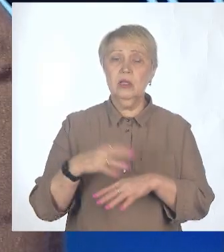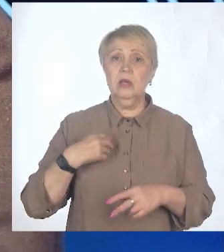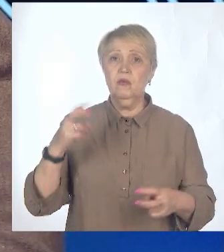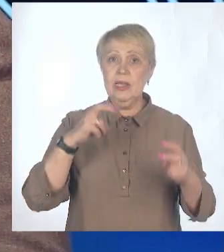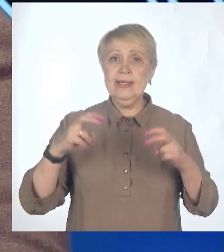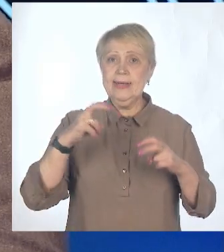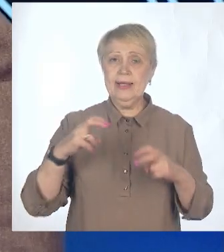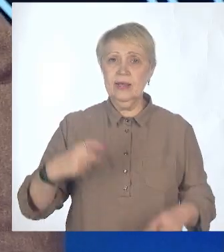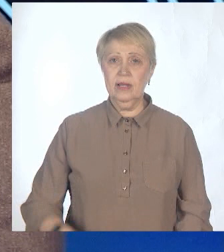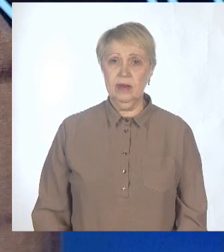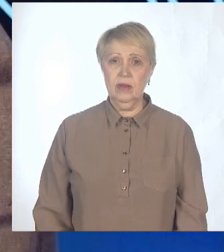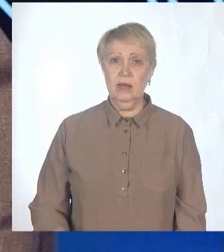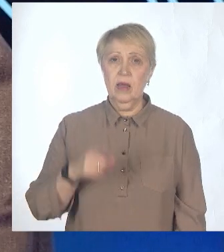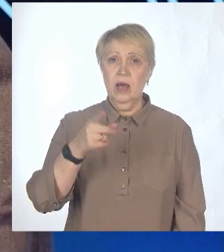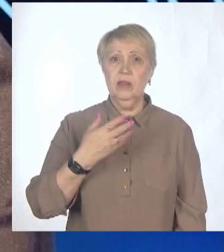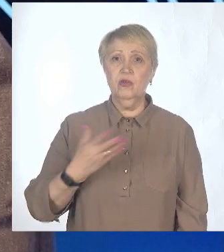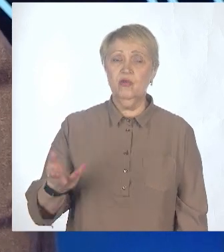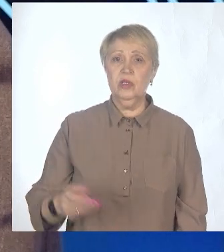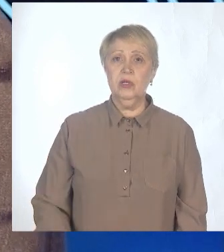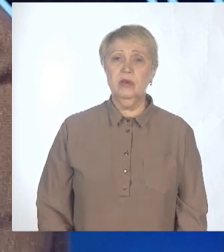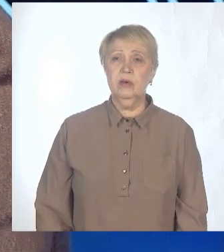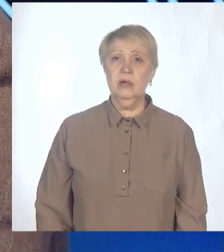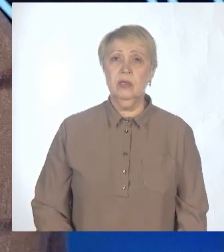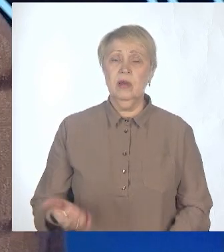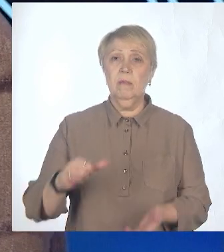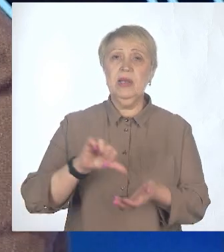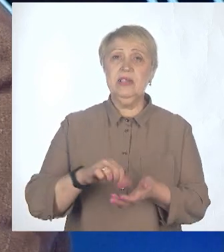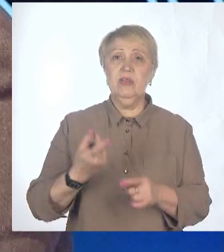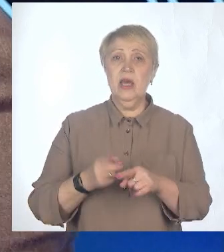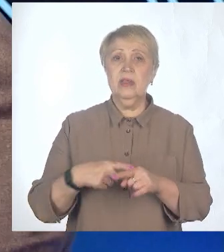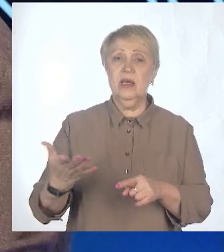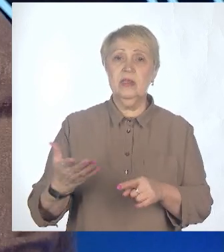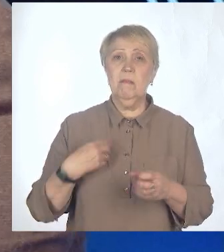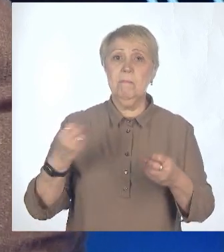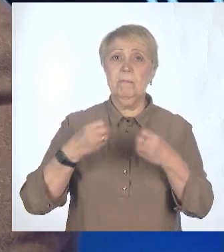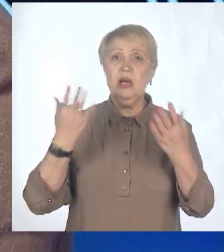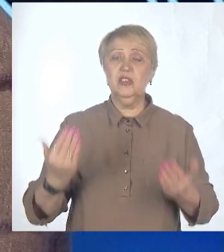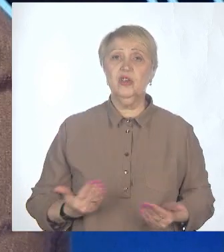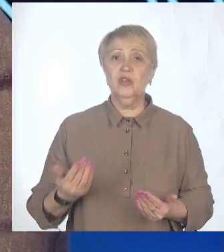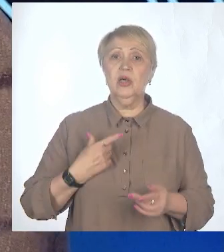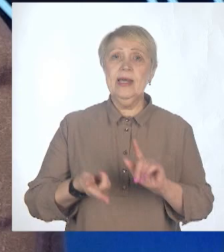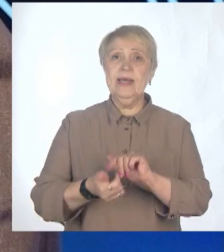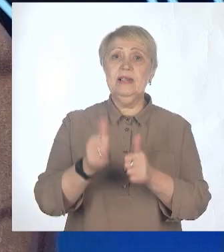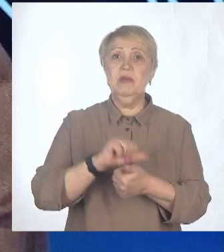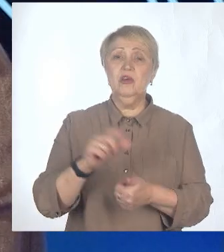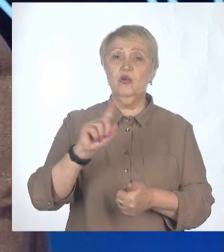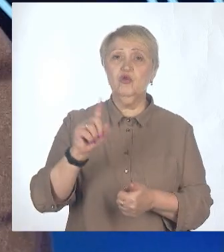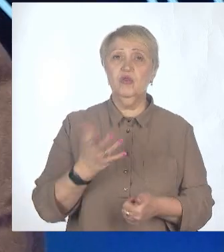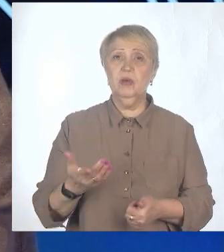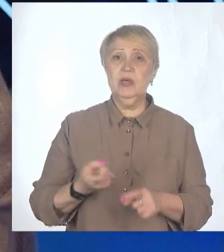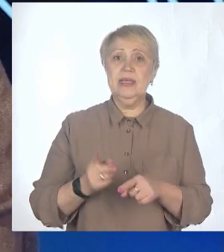как короли на этом празднике жизни. Изменилось ли что-то с тех